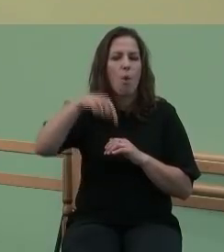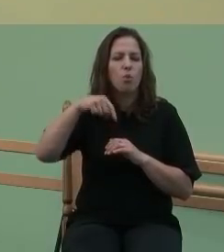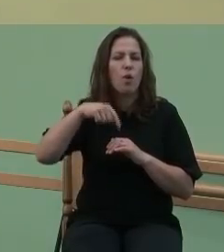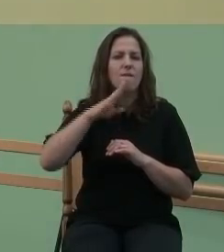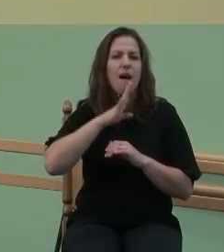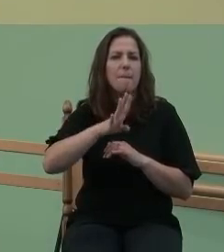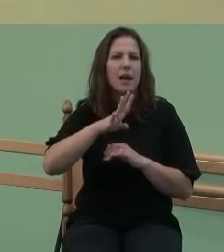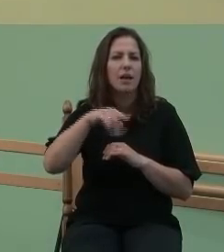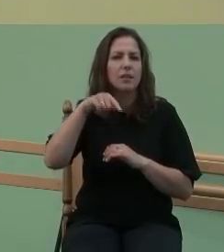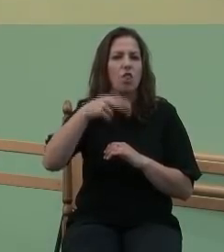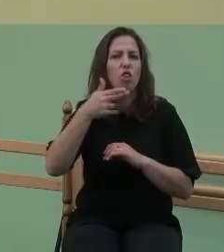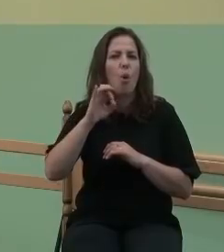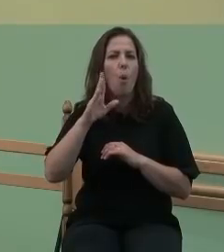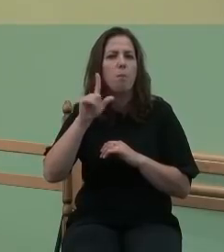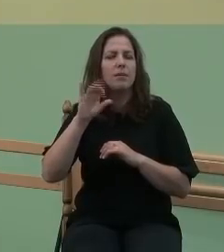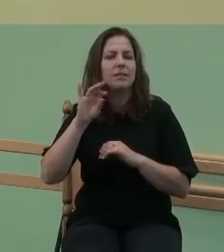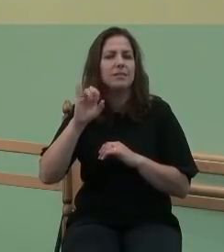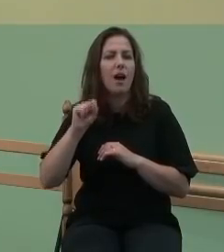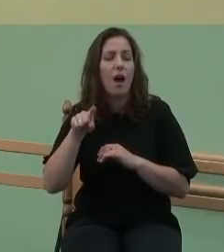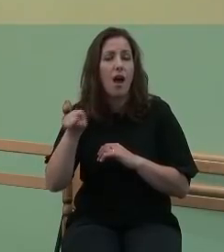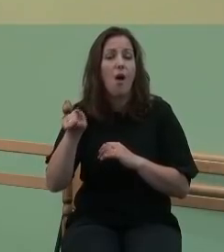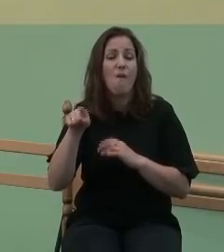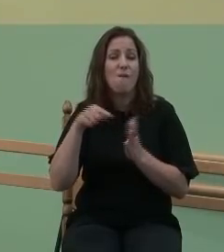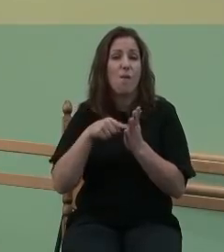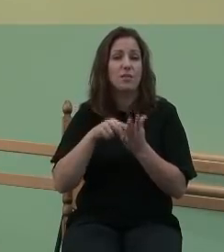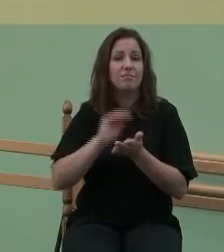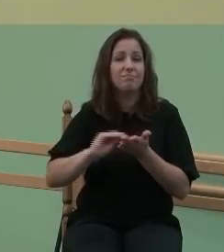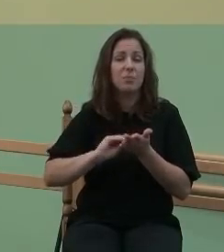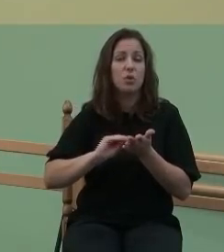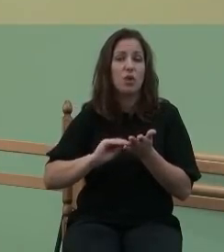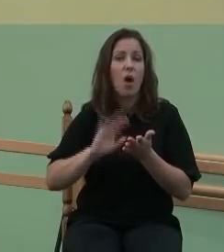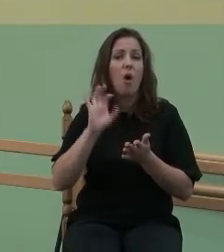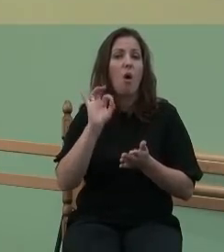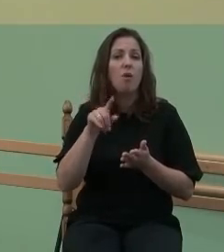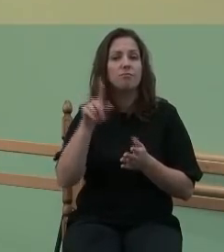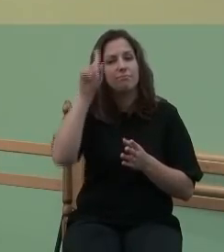południowoamerykańskiego noblisty. On właśnie pisze. O,